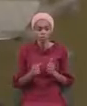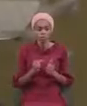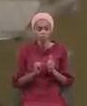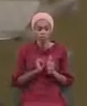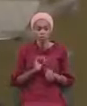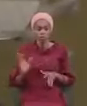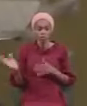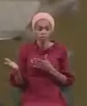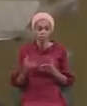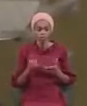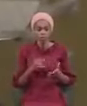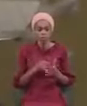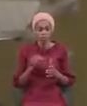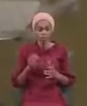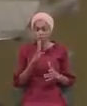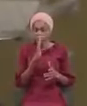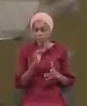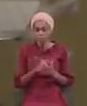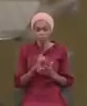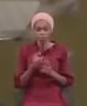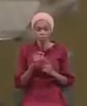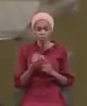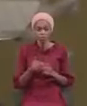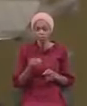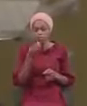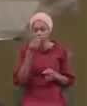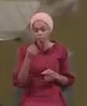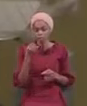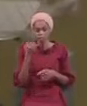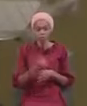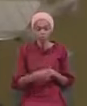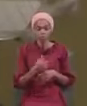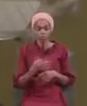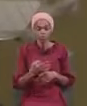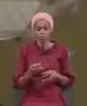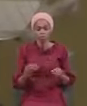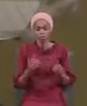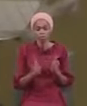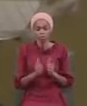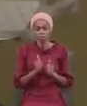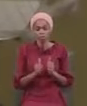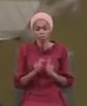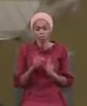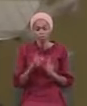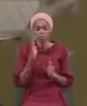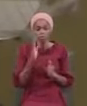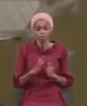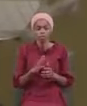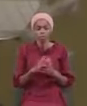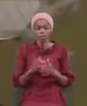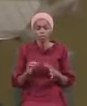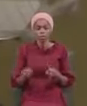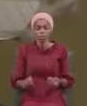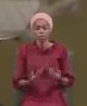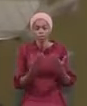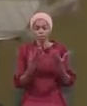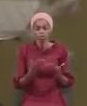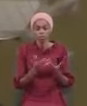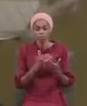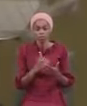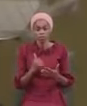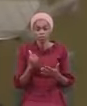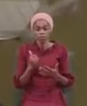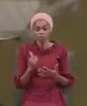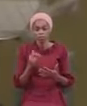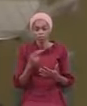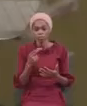et que vous mangerez du pain du pain de ce pays vous plver une offrande pour l'éternel n voyons ici